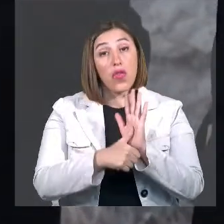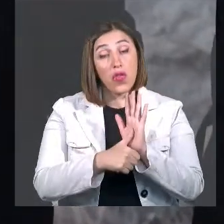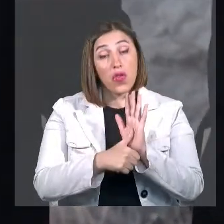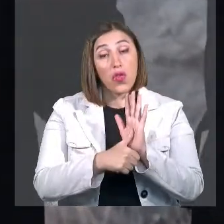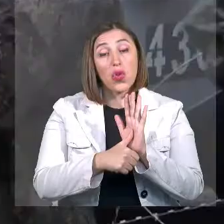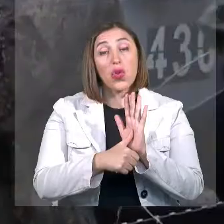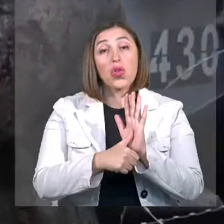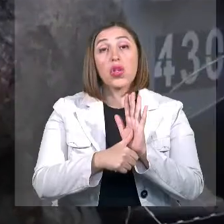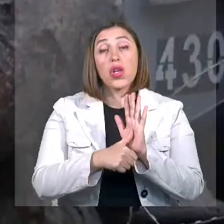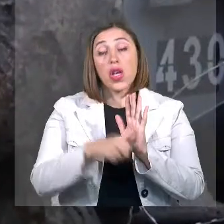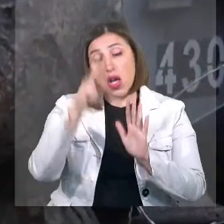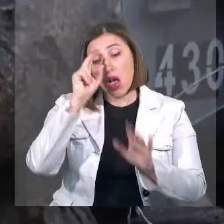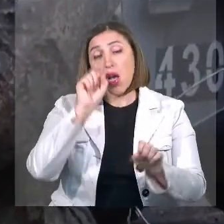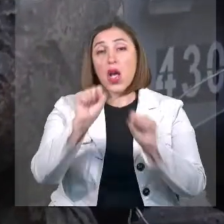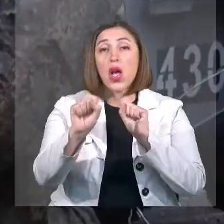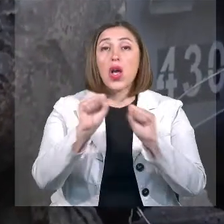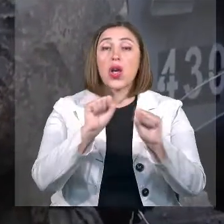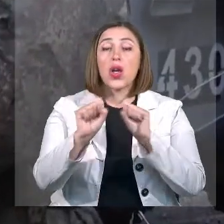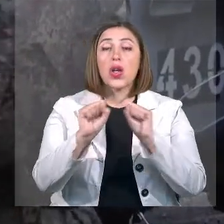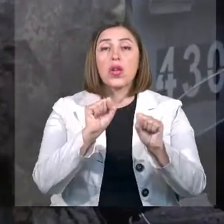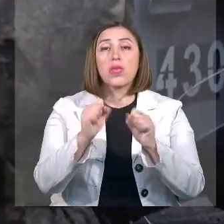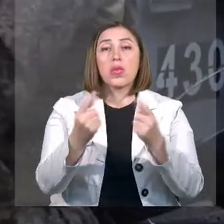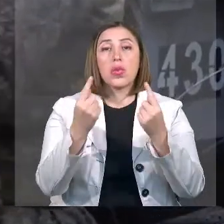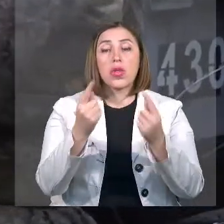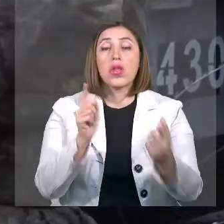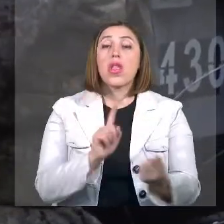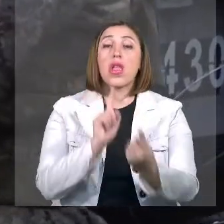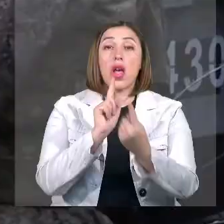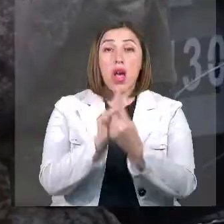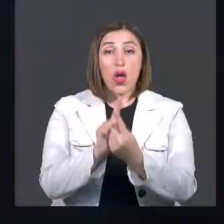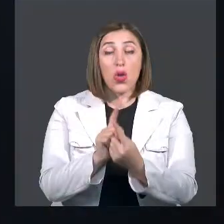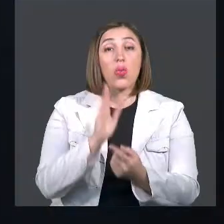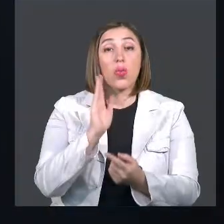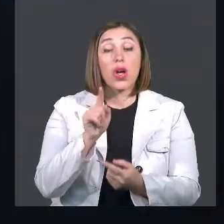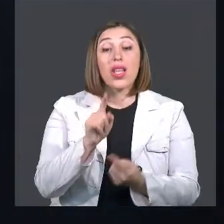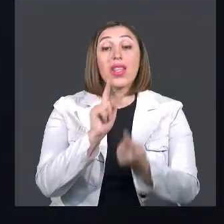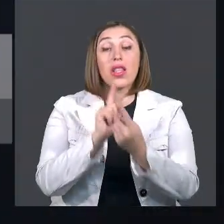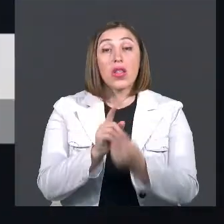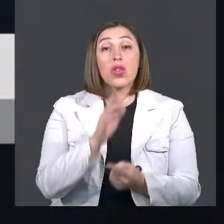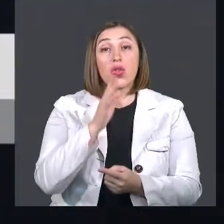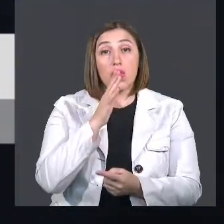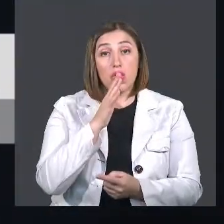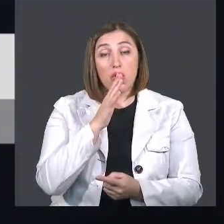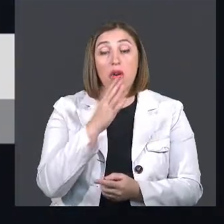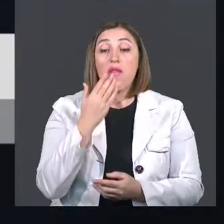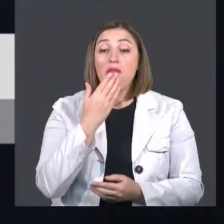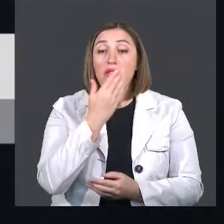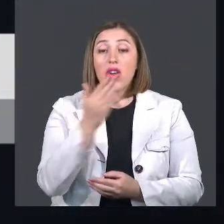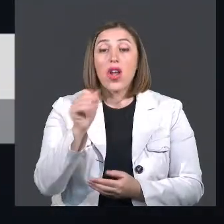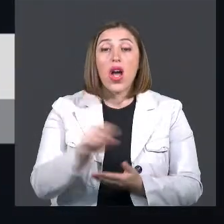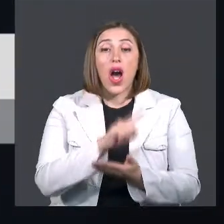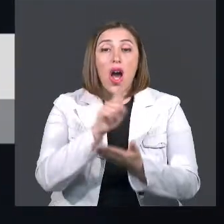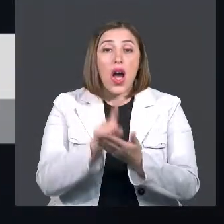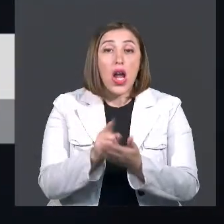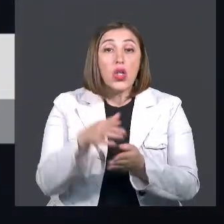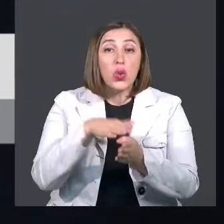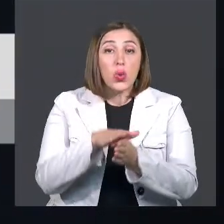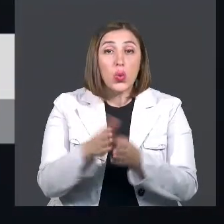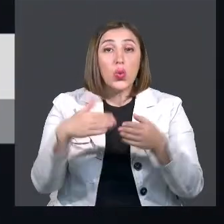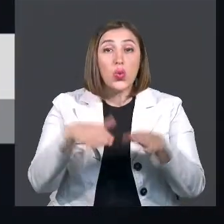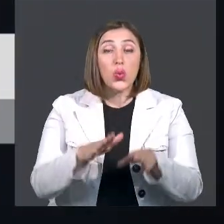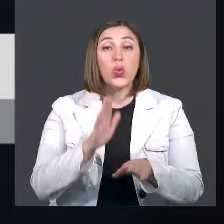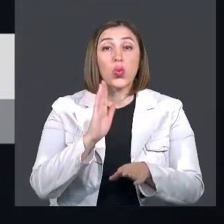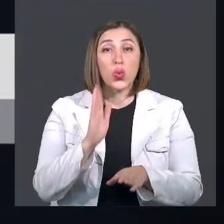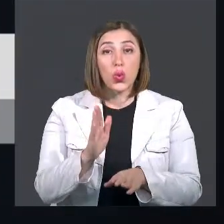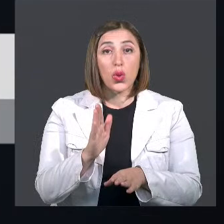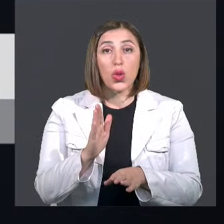ունենալու ղեկավարության բարձրագույն հանդիպում, որի ընթացքում վերջնականապես այս հարցը լուծվելու է և